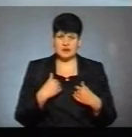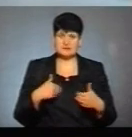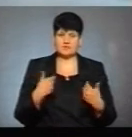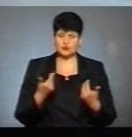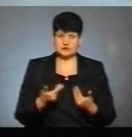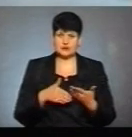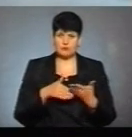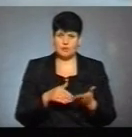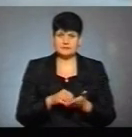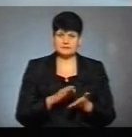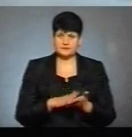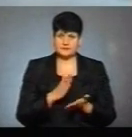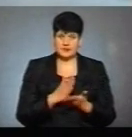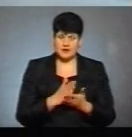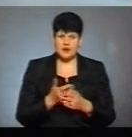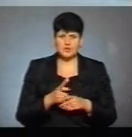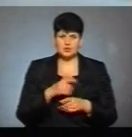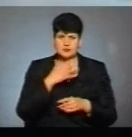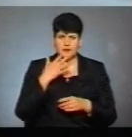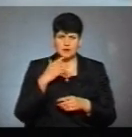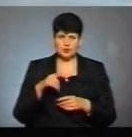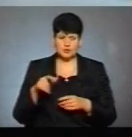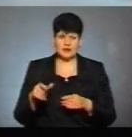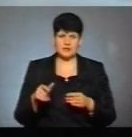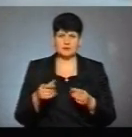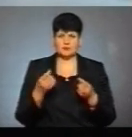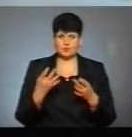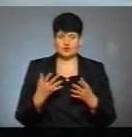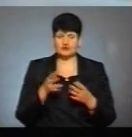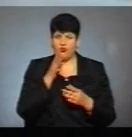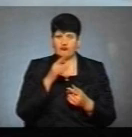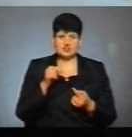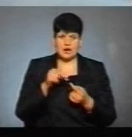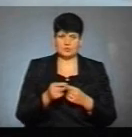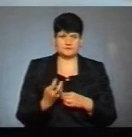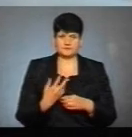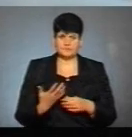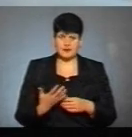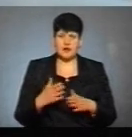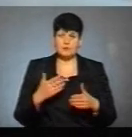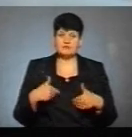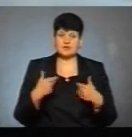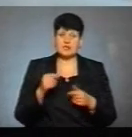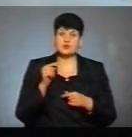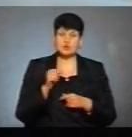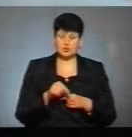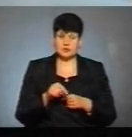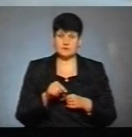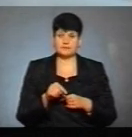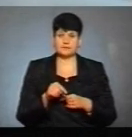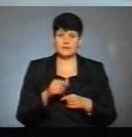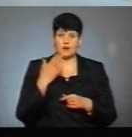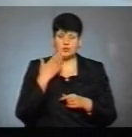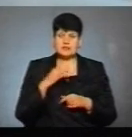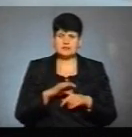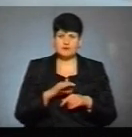їх зафіксували, а дуже багато людей просто до нас вчасно не звертаються, або вже звертаються тоді, коли